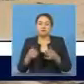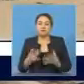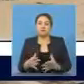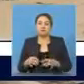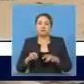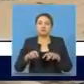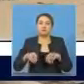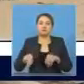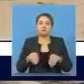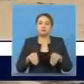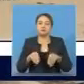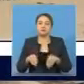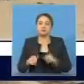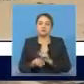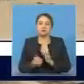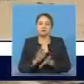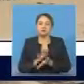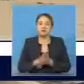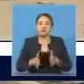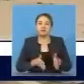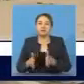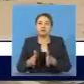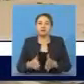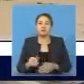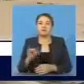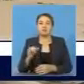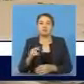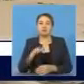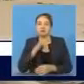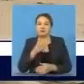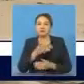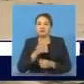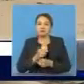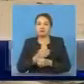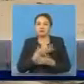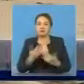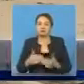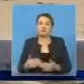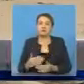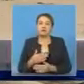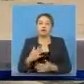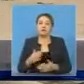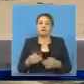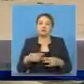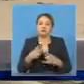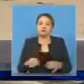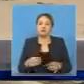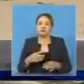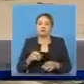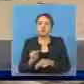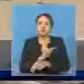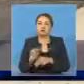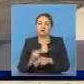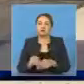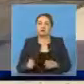Раньше здесь была просто разбитая, запыленная дорога. В советское время ничего не делалось. И лишь благодаря независимости дорога наконец